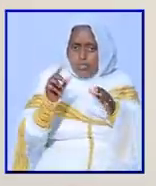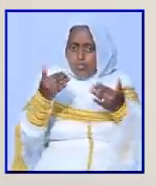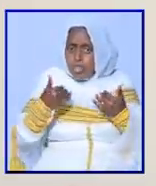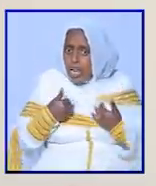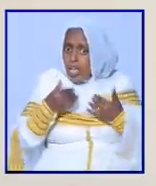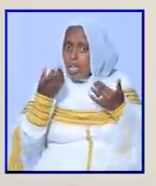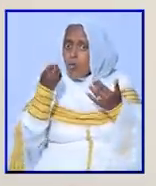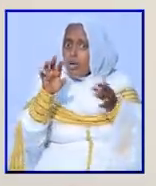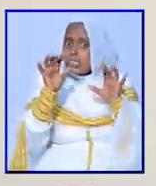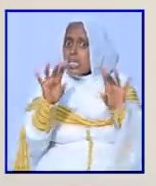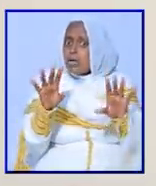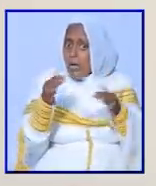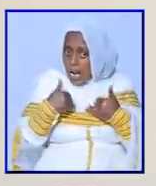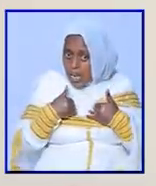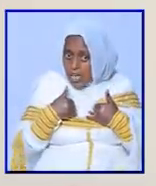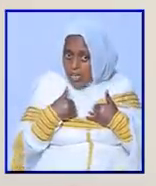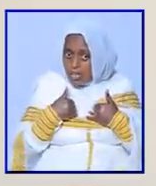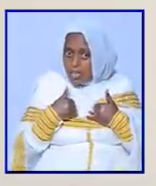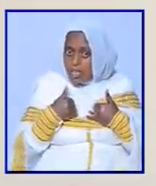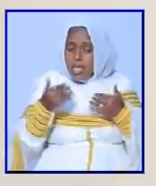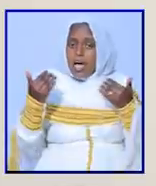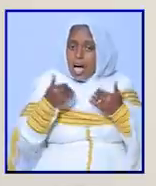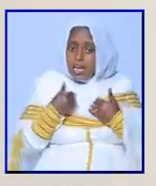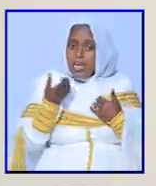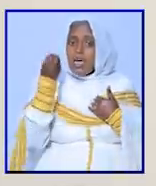አሁን በእኛ ውስጥ አለ መንፈስ ቅዱስ የለም?